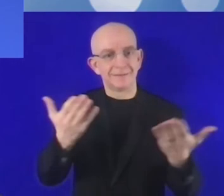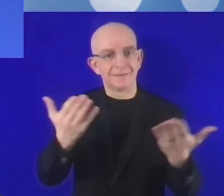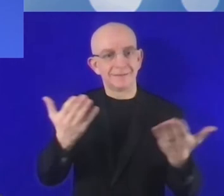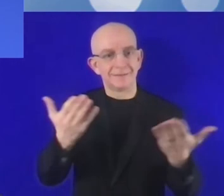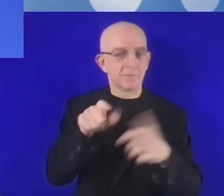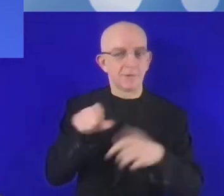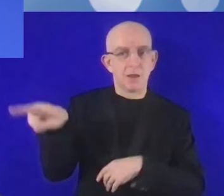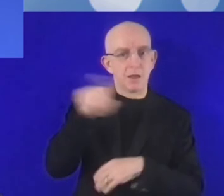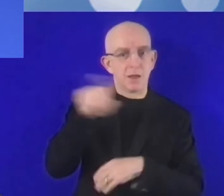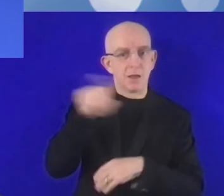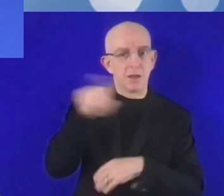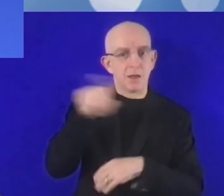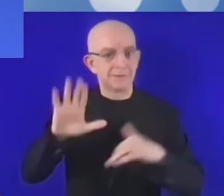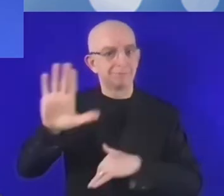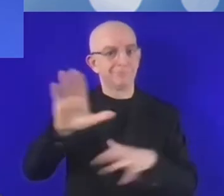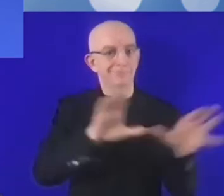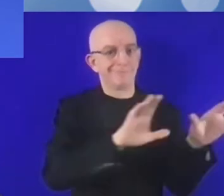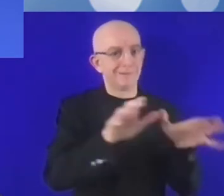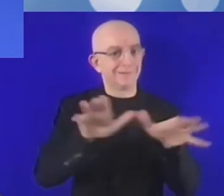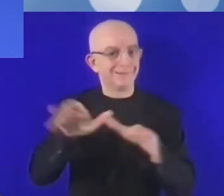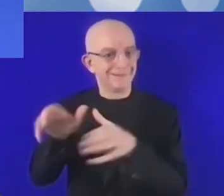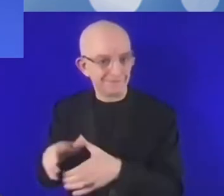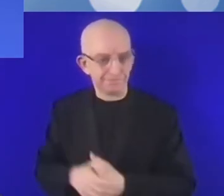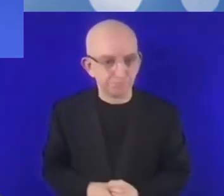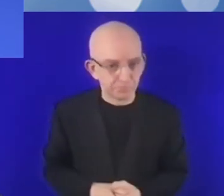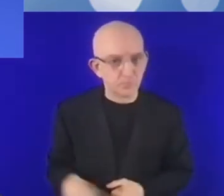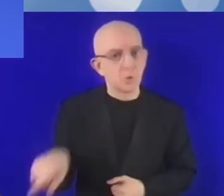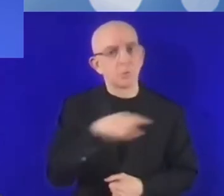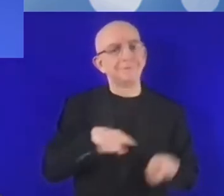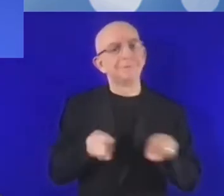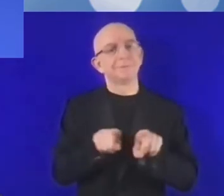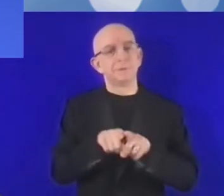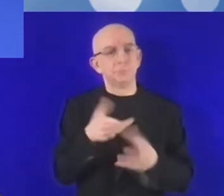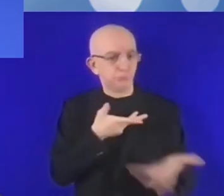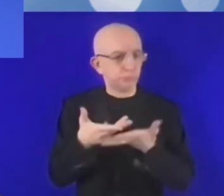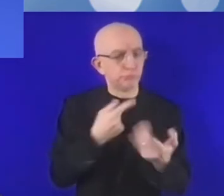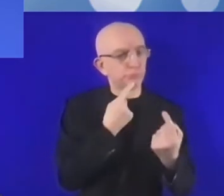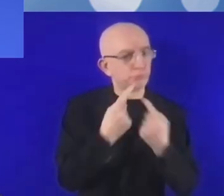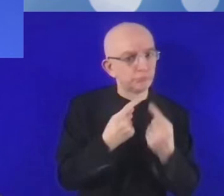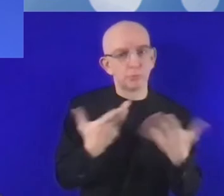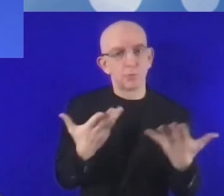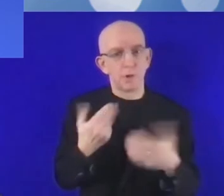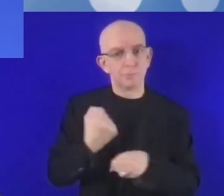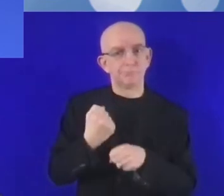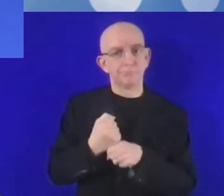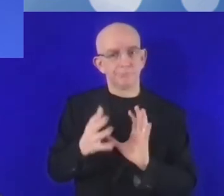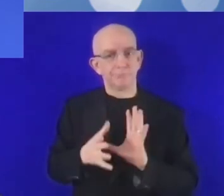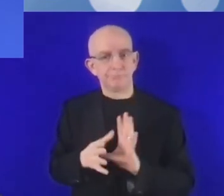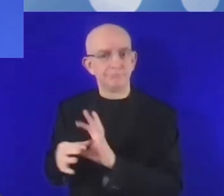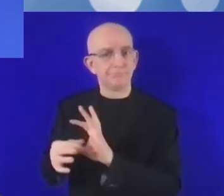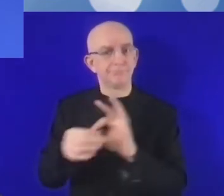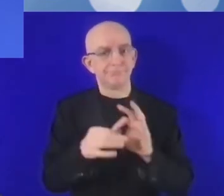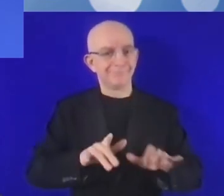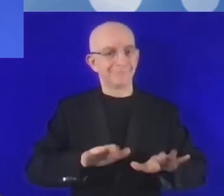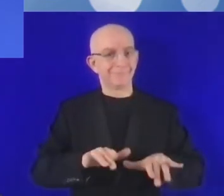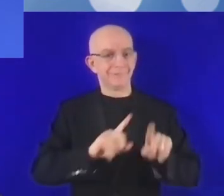pays aussi, sous divers formats. Nous avons pu rencontrer ici des ministres de la numérisation de divers